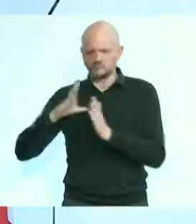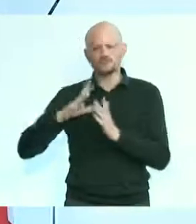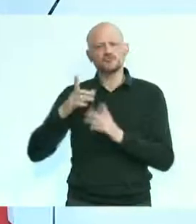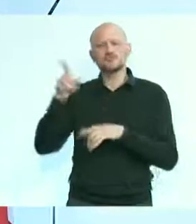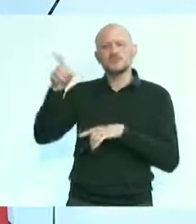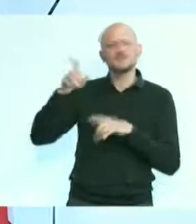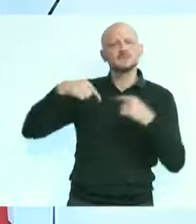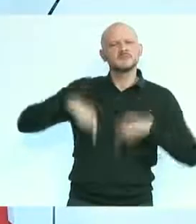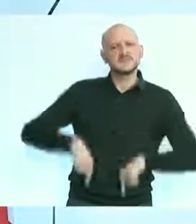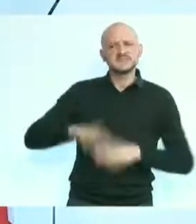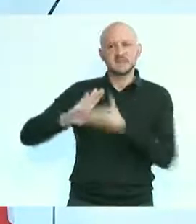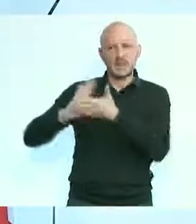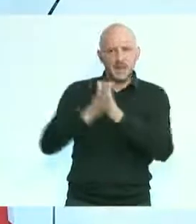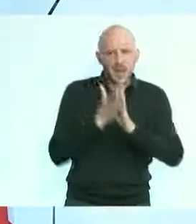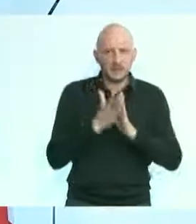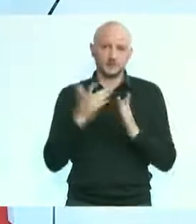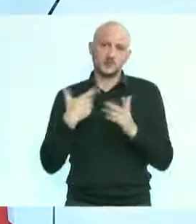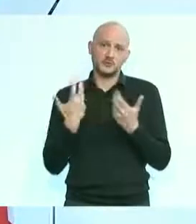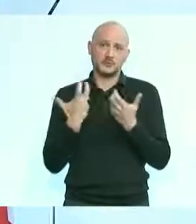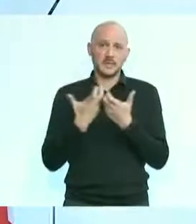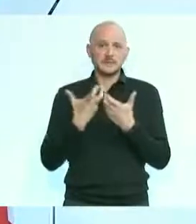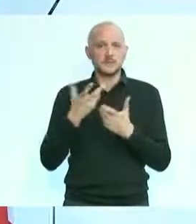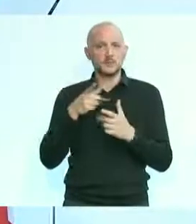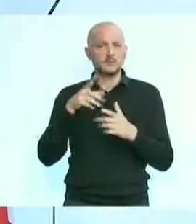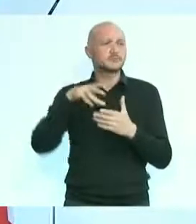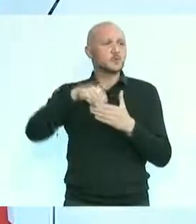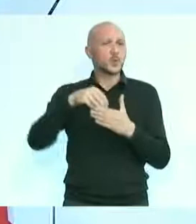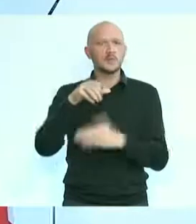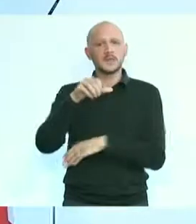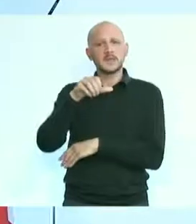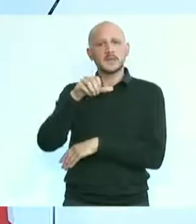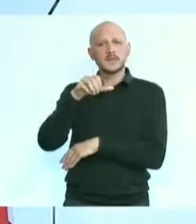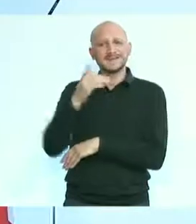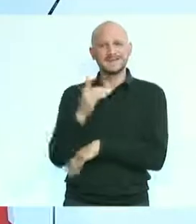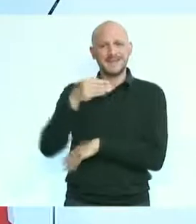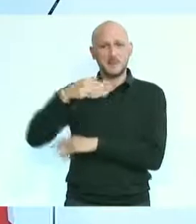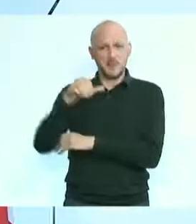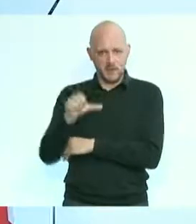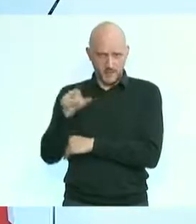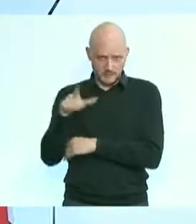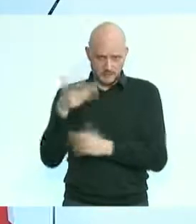administrations concernées, notamment la DMA, sur ce projet d'ambassadeur accessibilité.